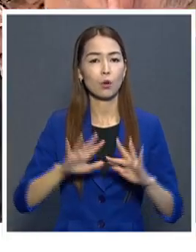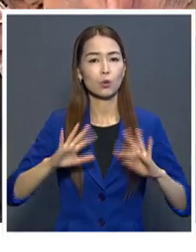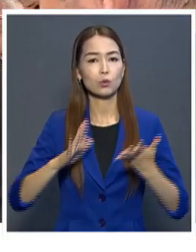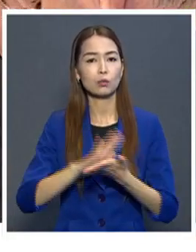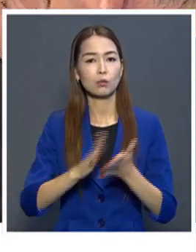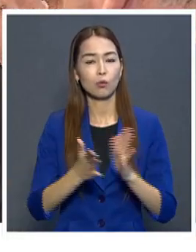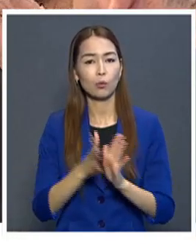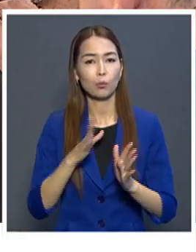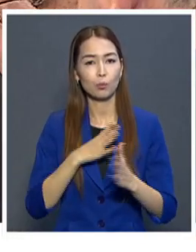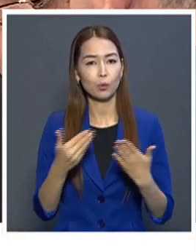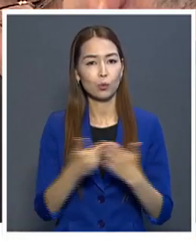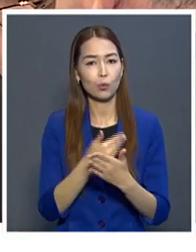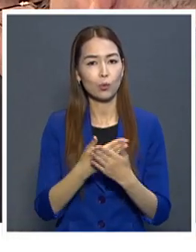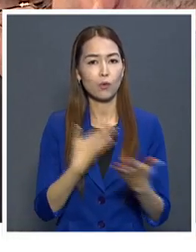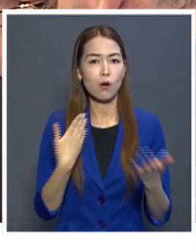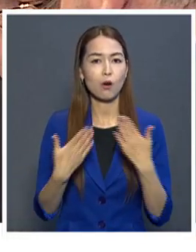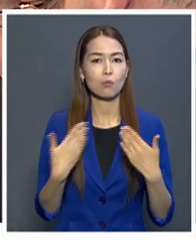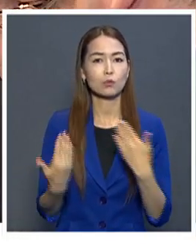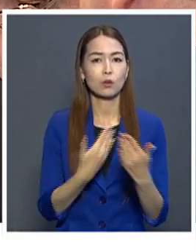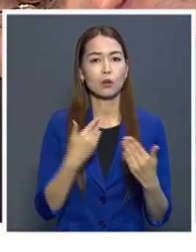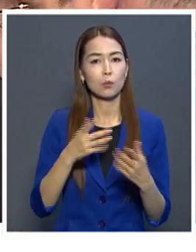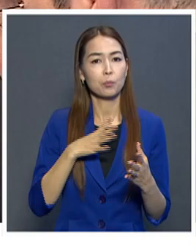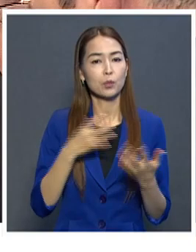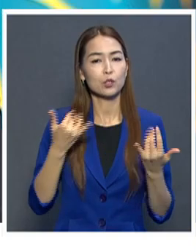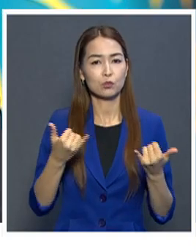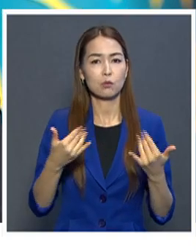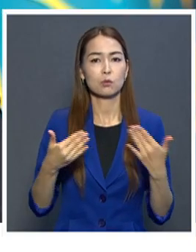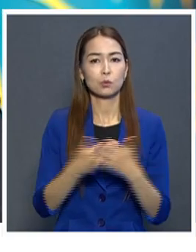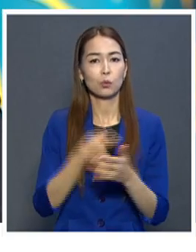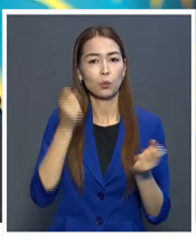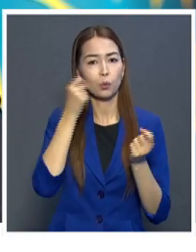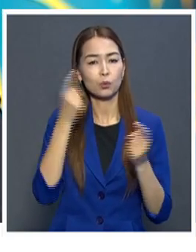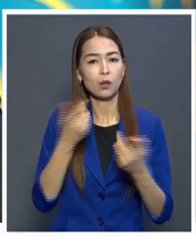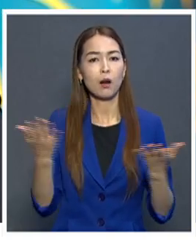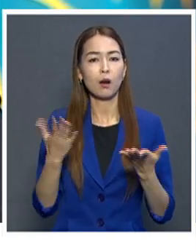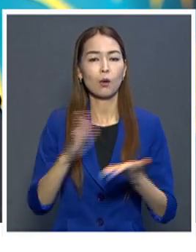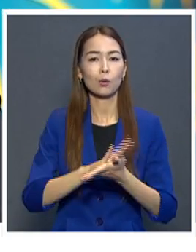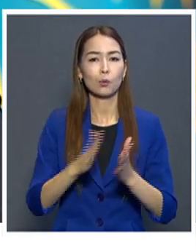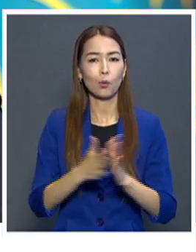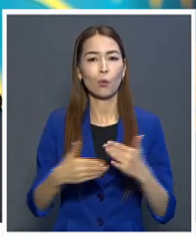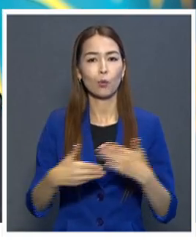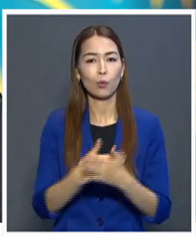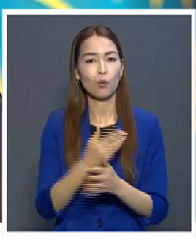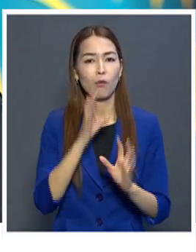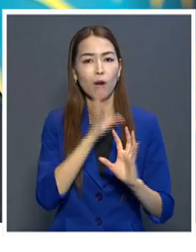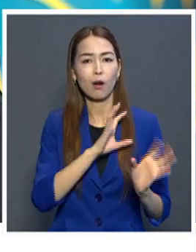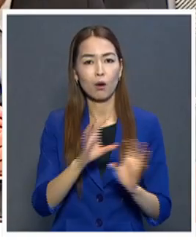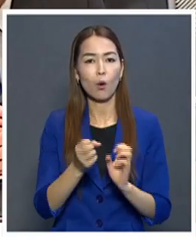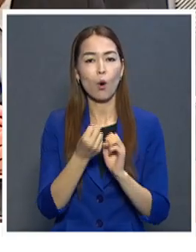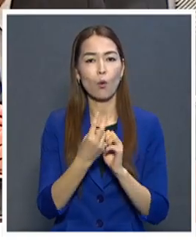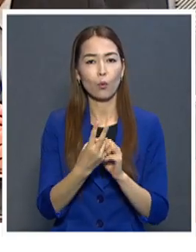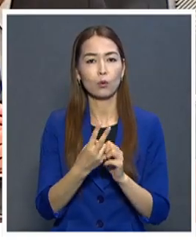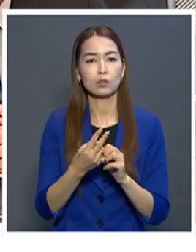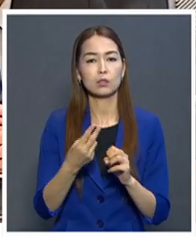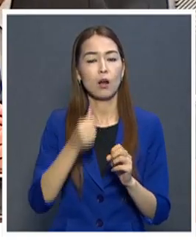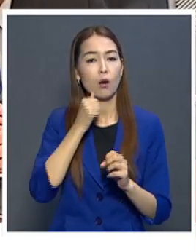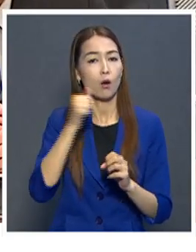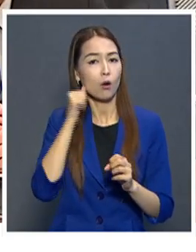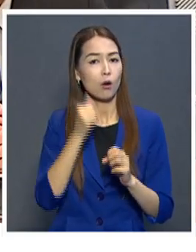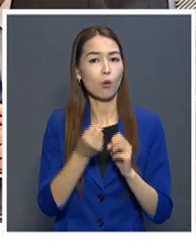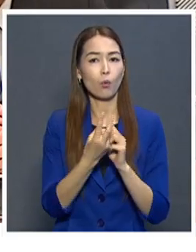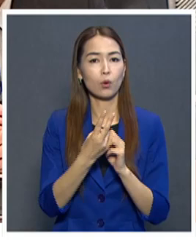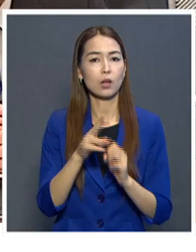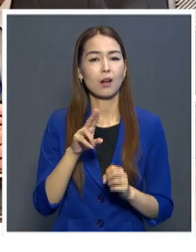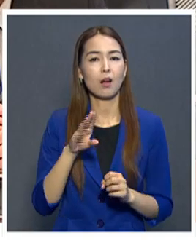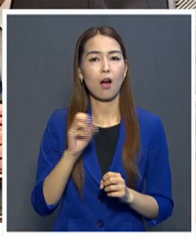талқыланды. Нақтырақ айтсақ, тікелей бастапқы желілерді бекіту әдістемесі туралы келісім жобасын орнату, сондай-ақ өткен жылғы 12 тамызда